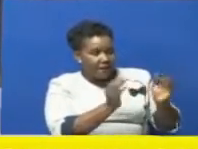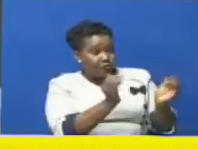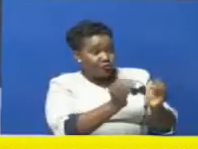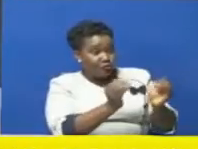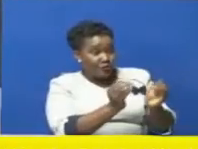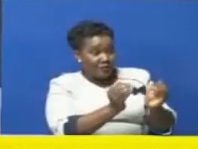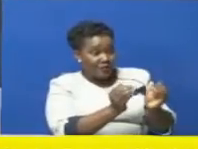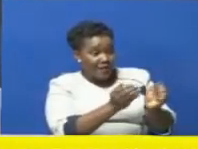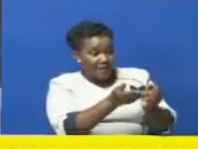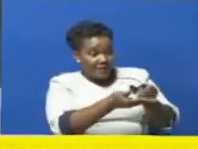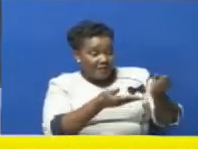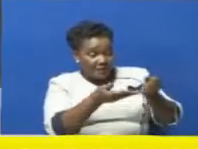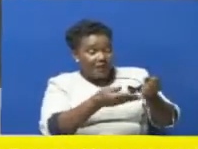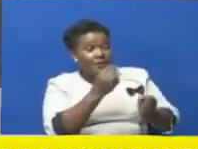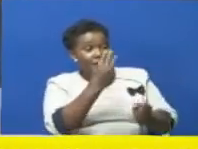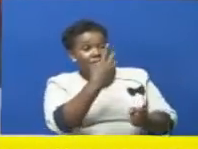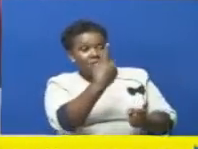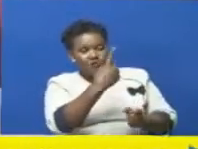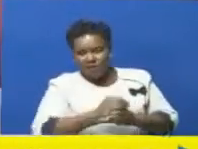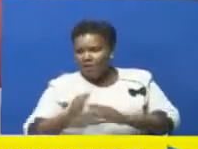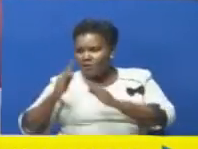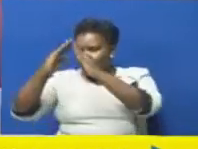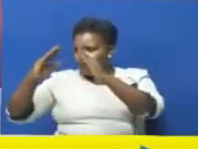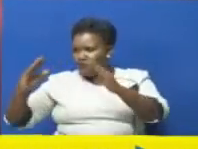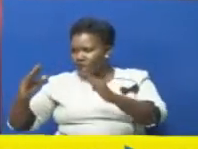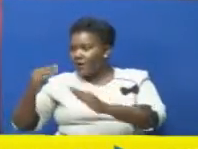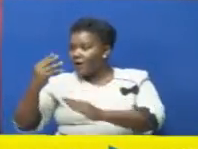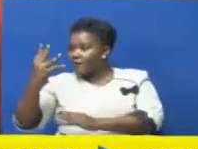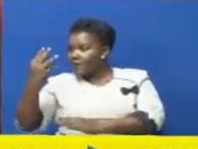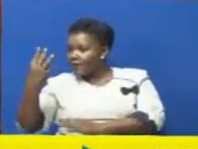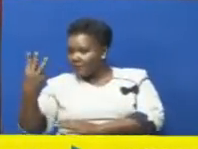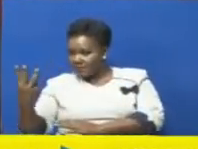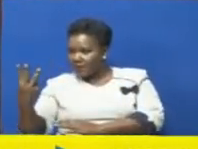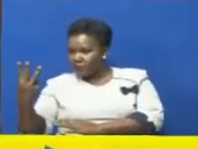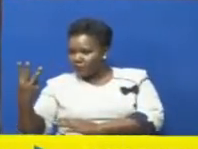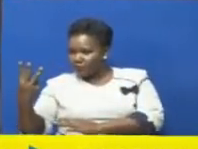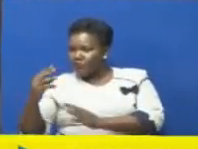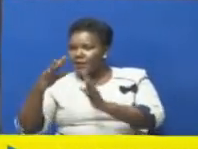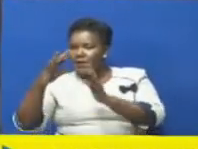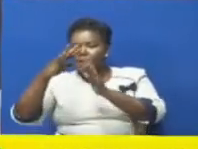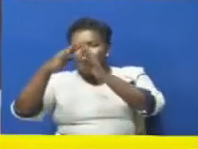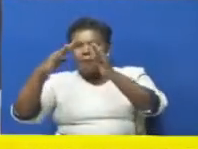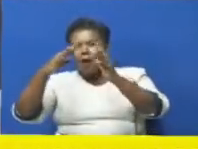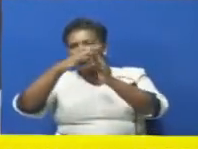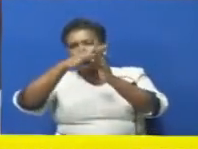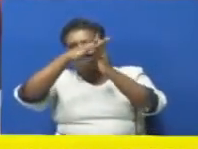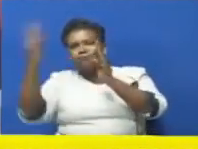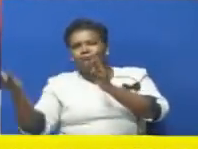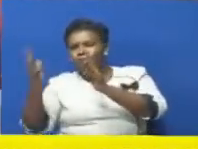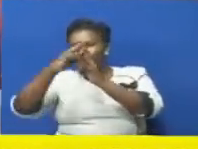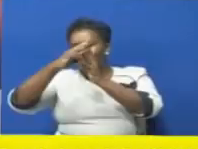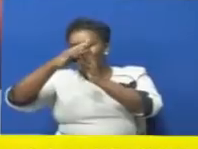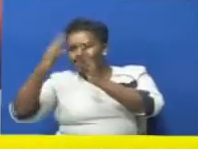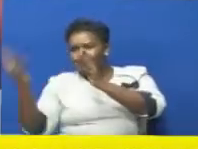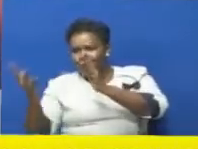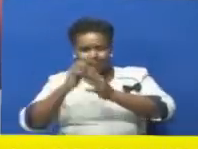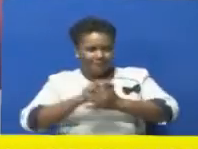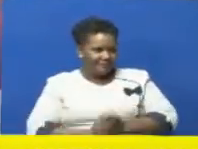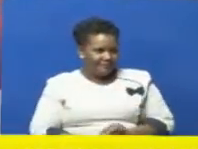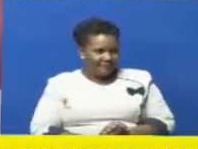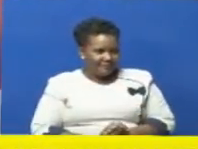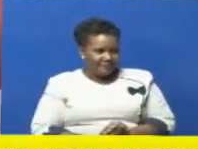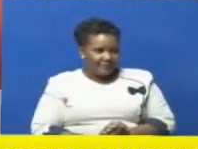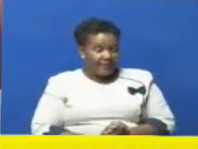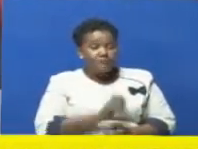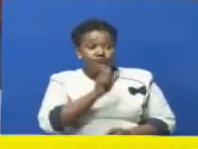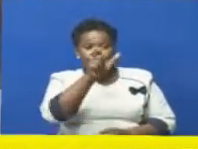na nyumba 43 za wakazi. Na katika kimbunga hicho tumepata maafa